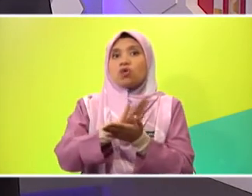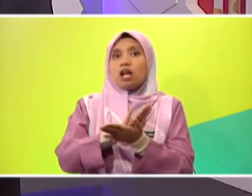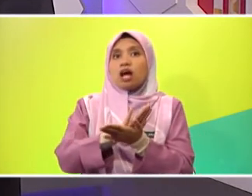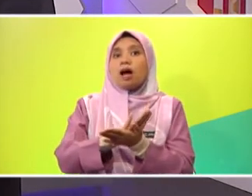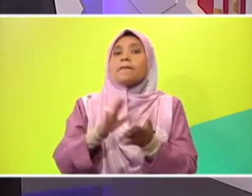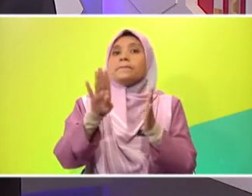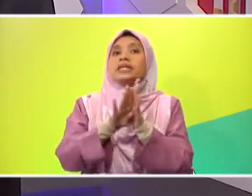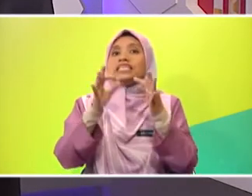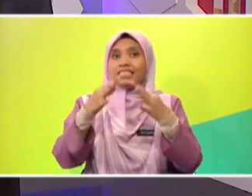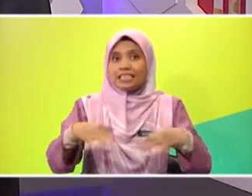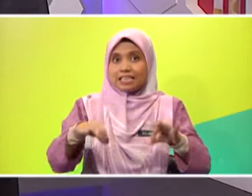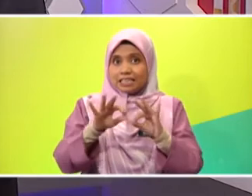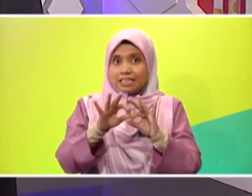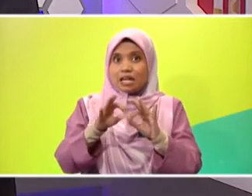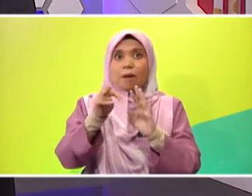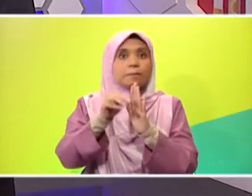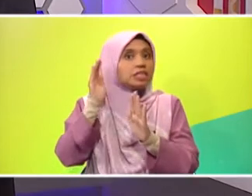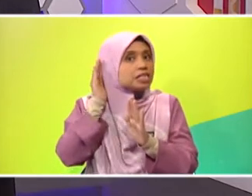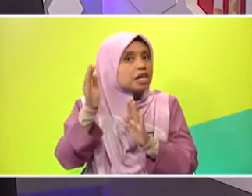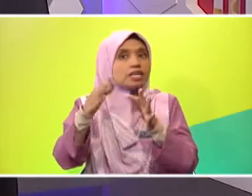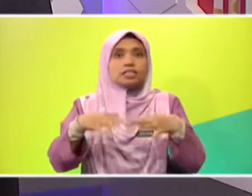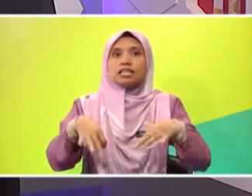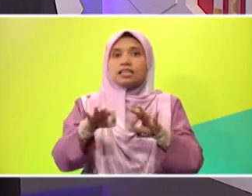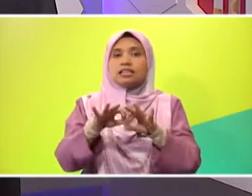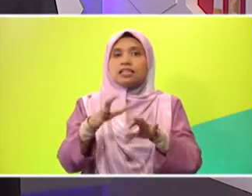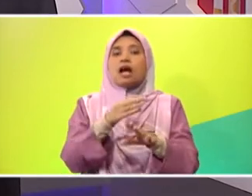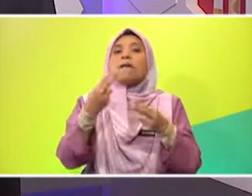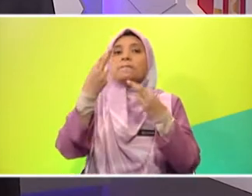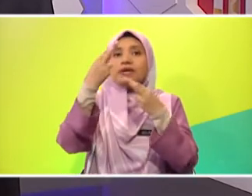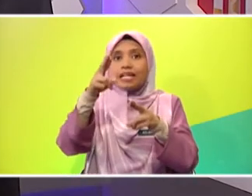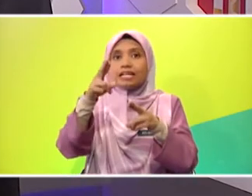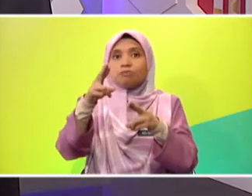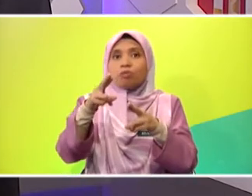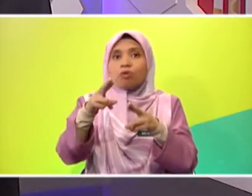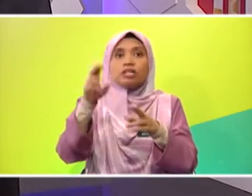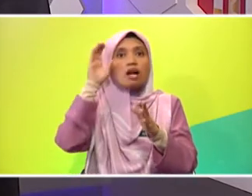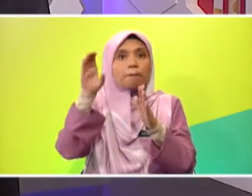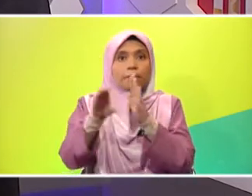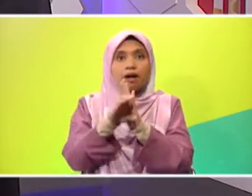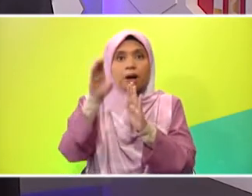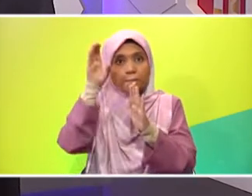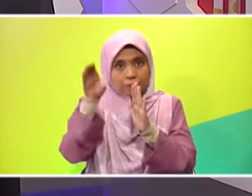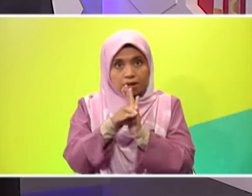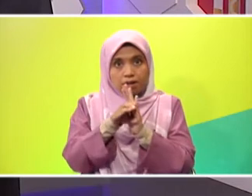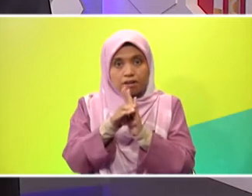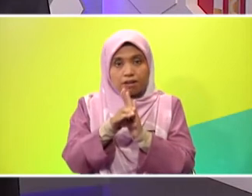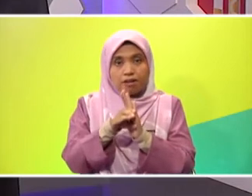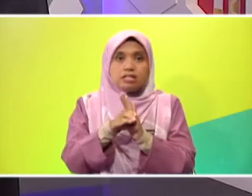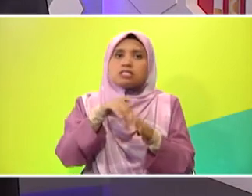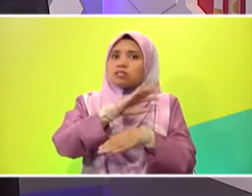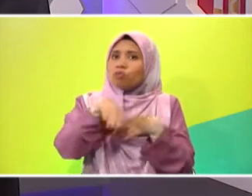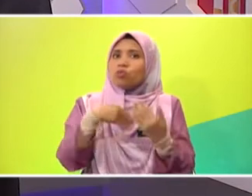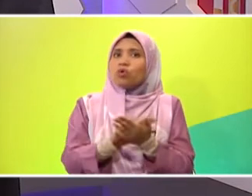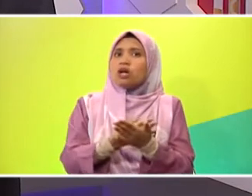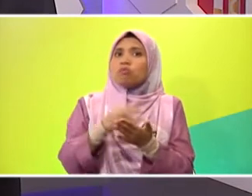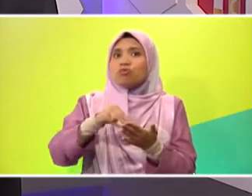bercerita mendengar cerita dan respon terhadap gambar-gambar yang telah dipamerkan dan hari ini ini ada anak murid